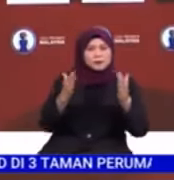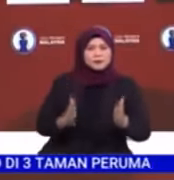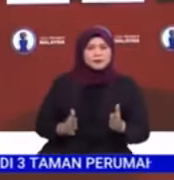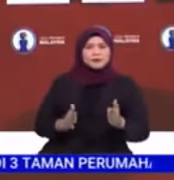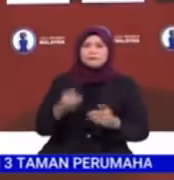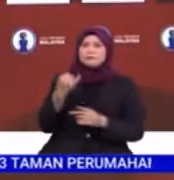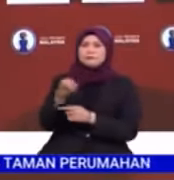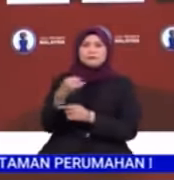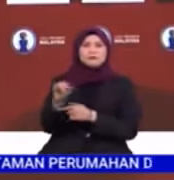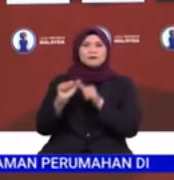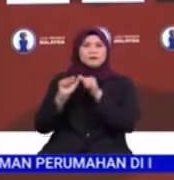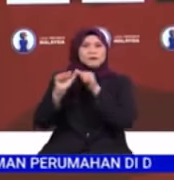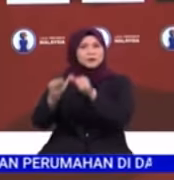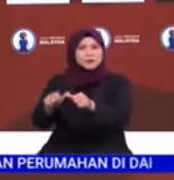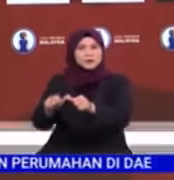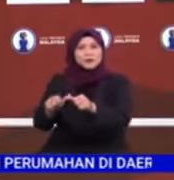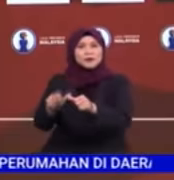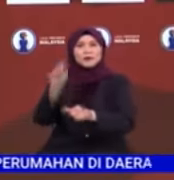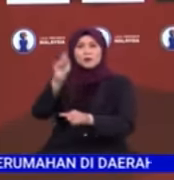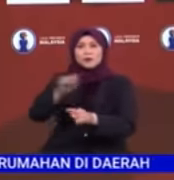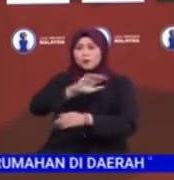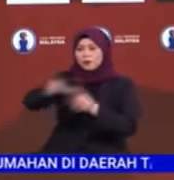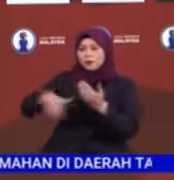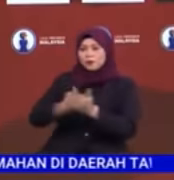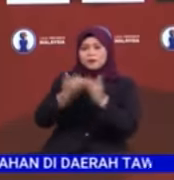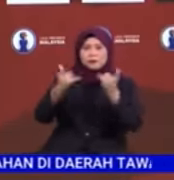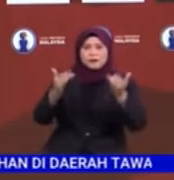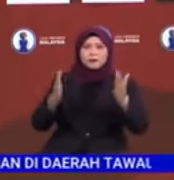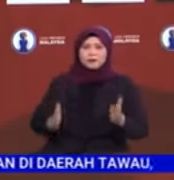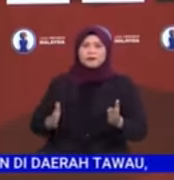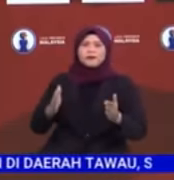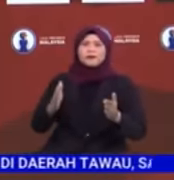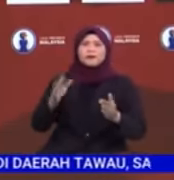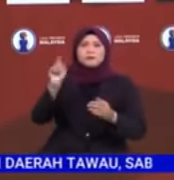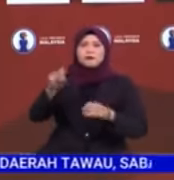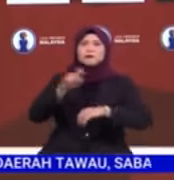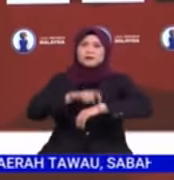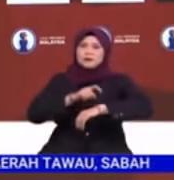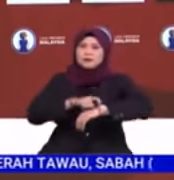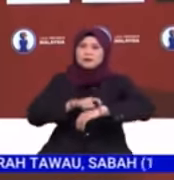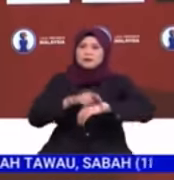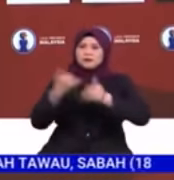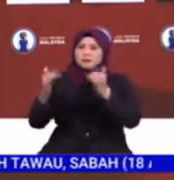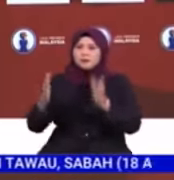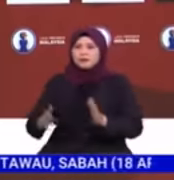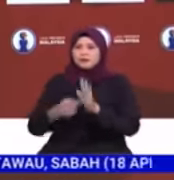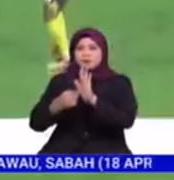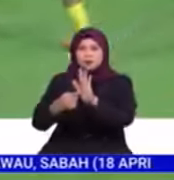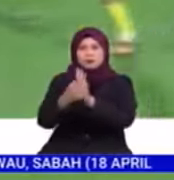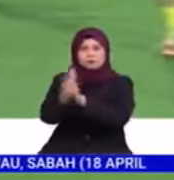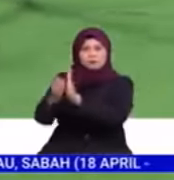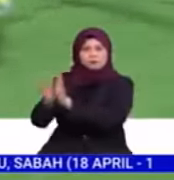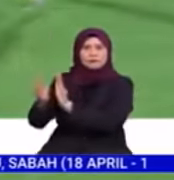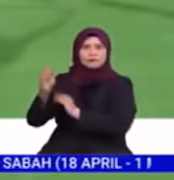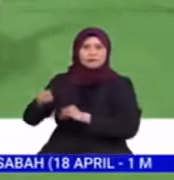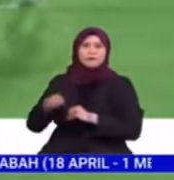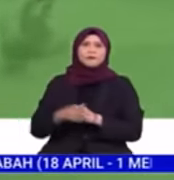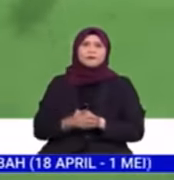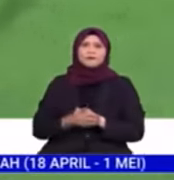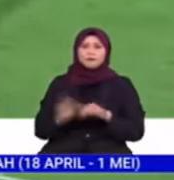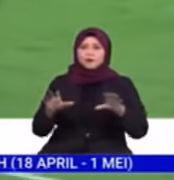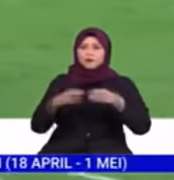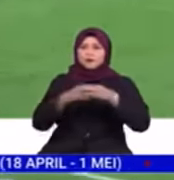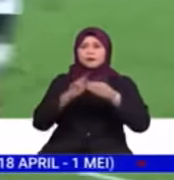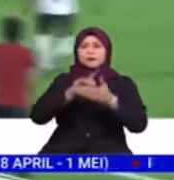untuk meneruskan kita perlukan semua pemain jadi serasa Marsha diperlukan untuk pemain lain untuk menonjol semalam